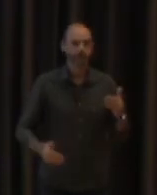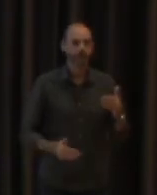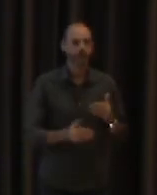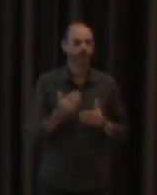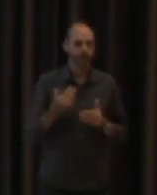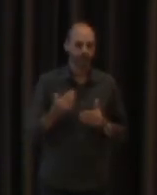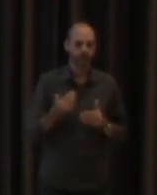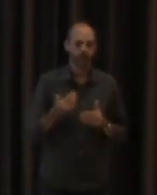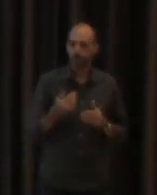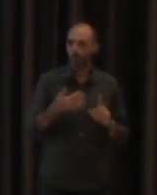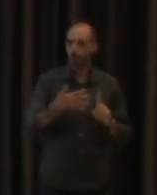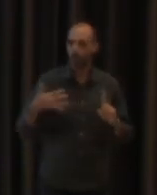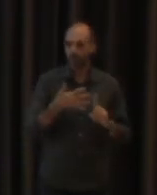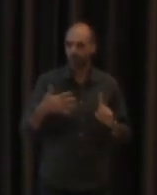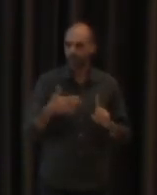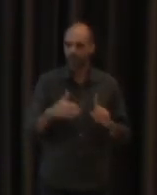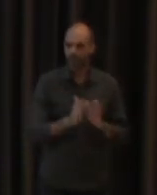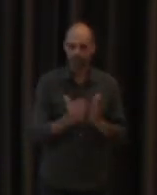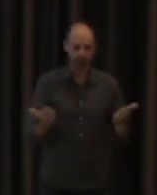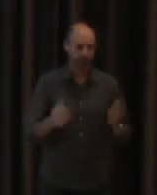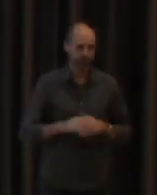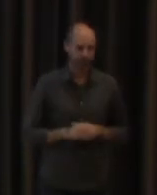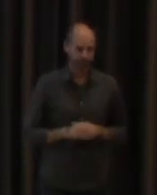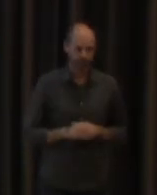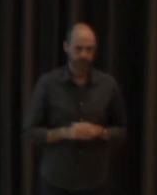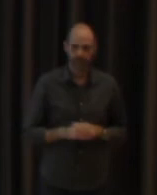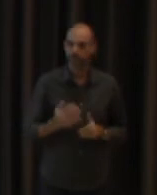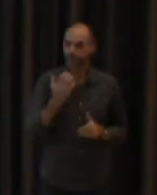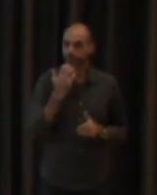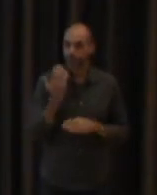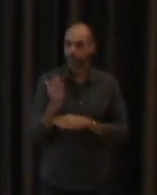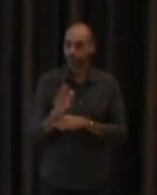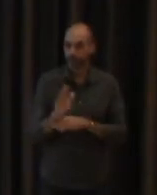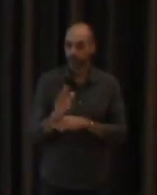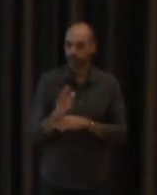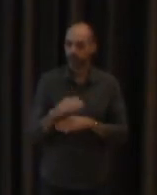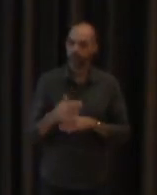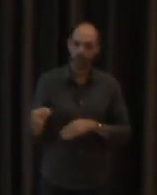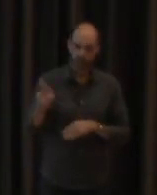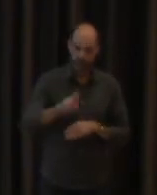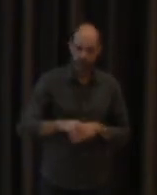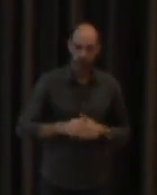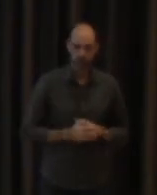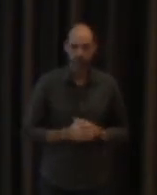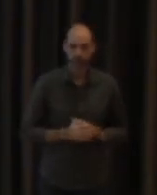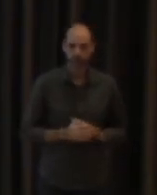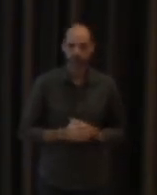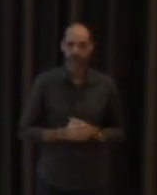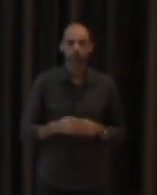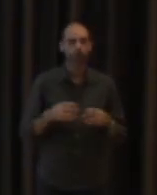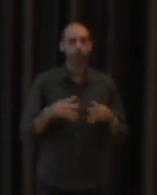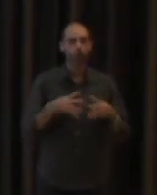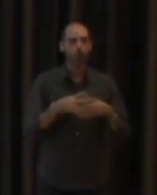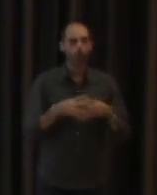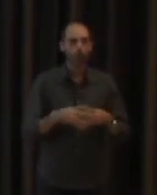dels predicats simètrics. Els exemples que us havia presentat avui, que ara repeteixo, són